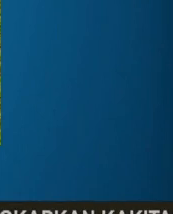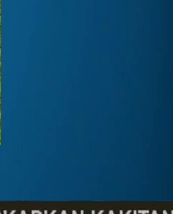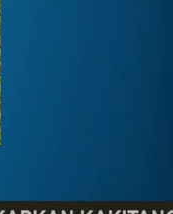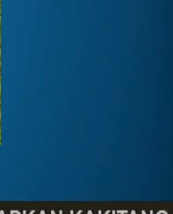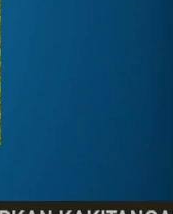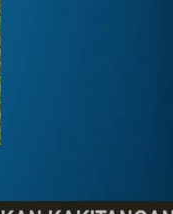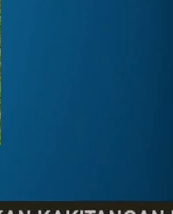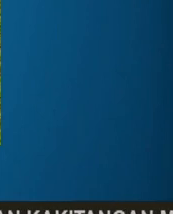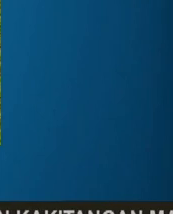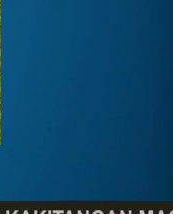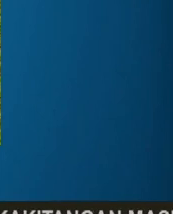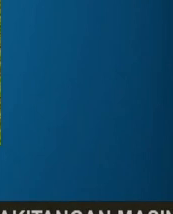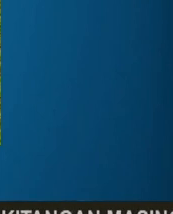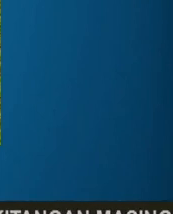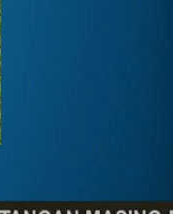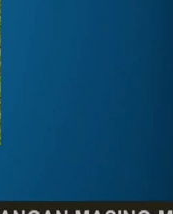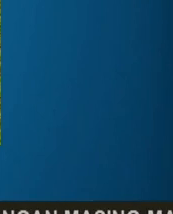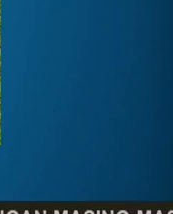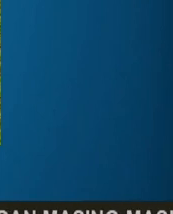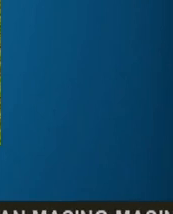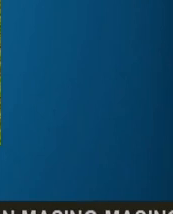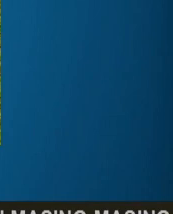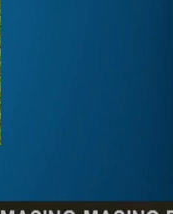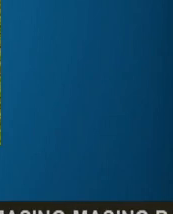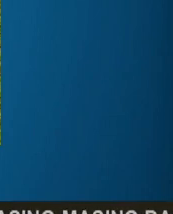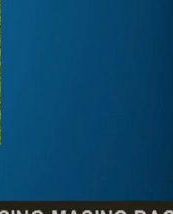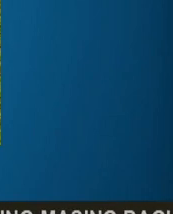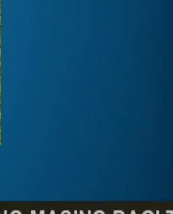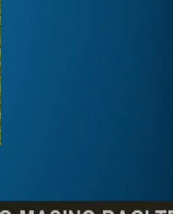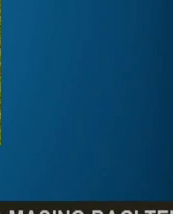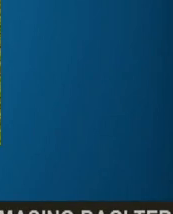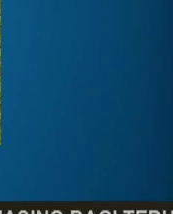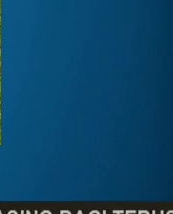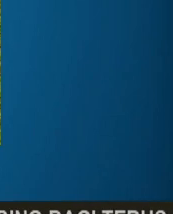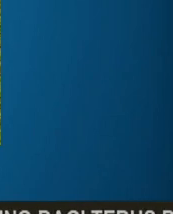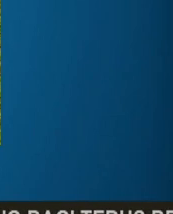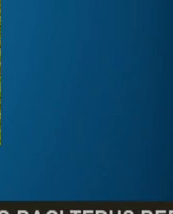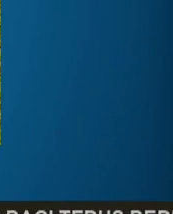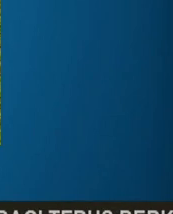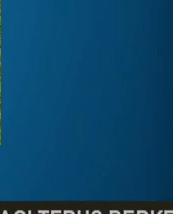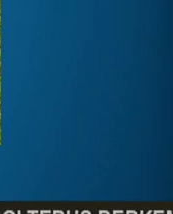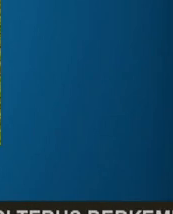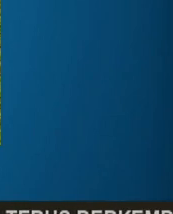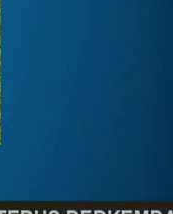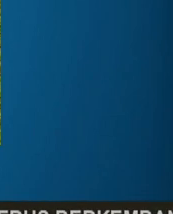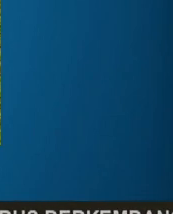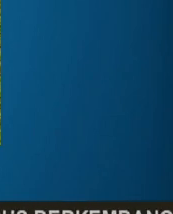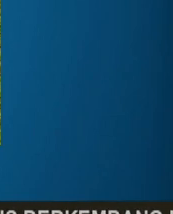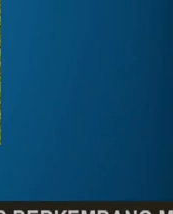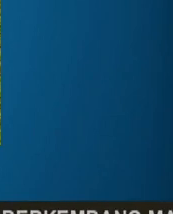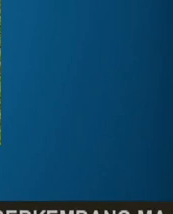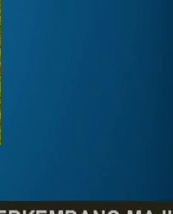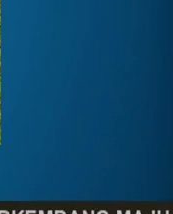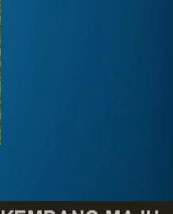berupa bekas pasu-pasu plastik dan lain-lain di tempat awam di kawasan Padang Pandaran Coldplay sementara itu akibat